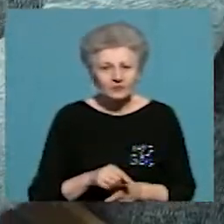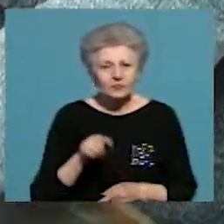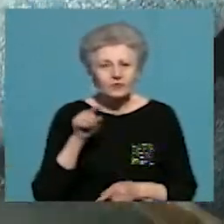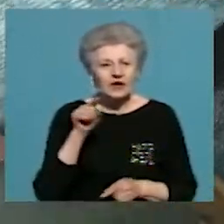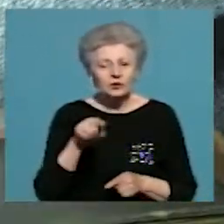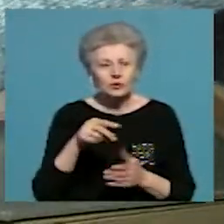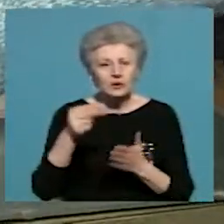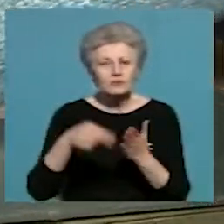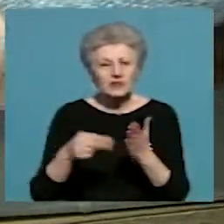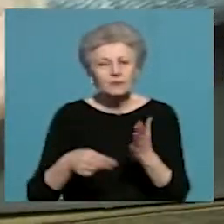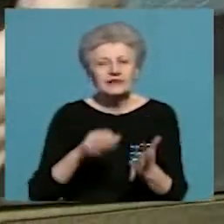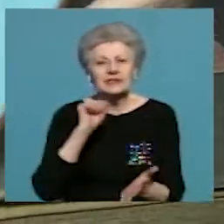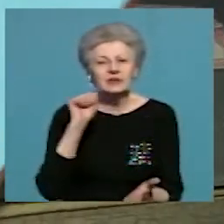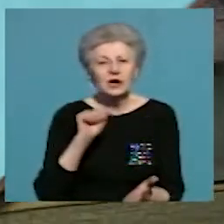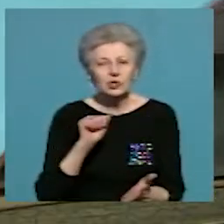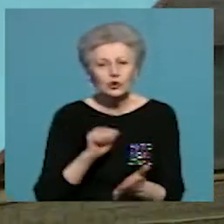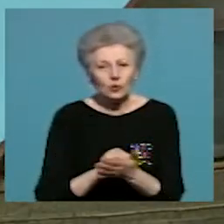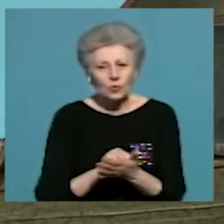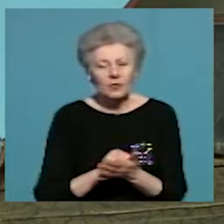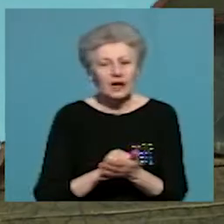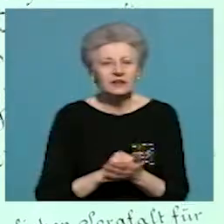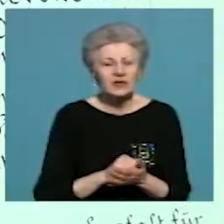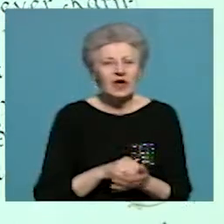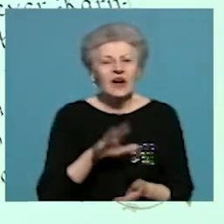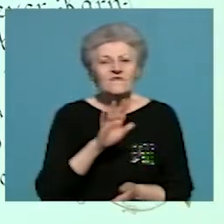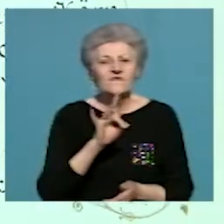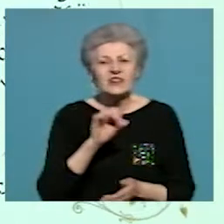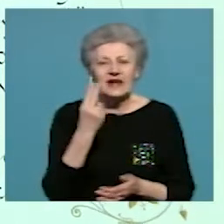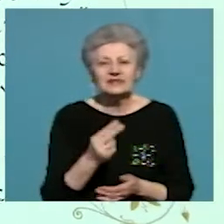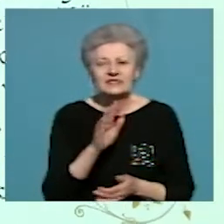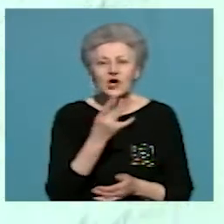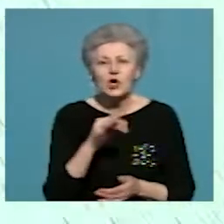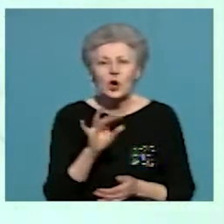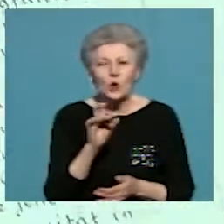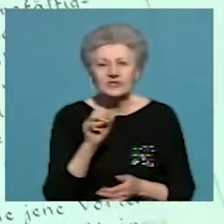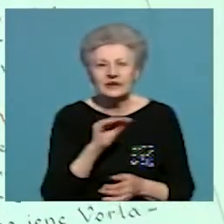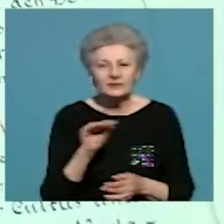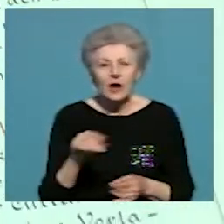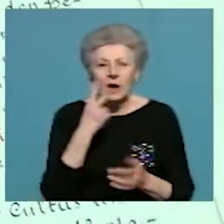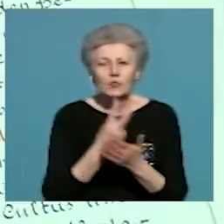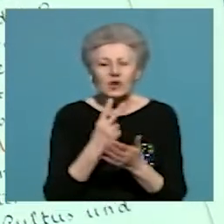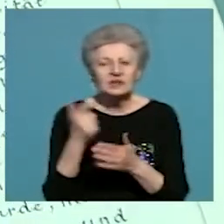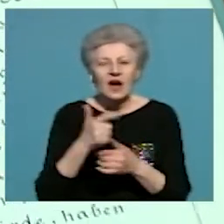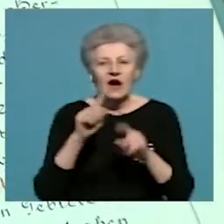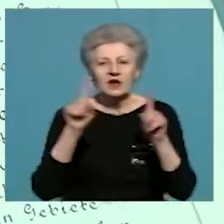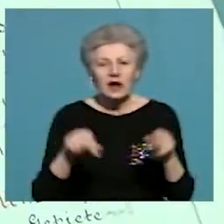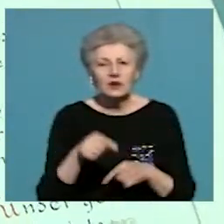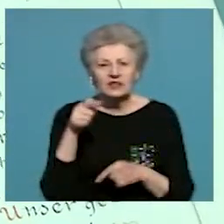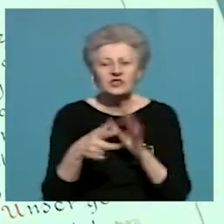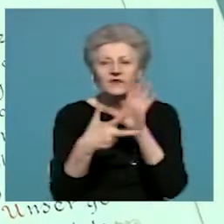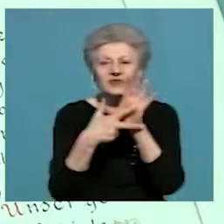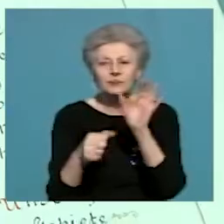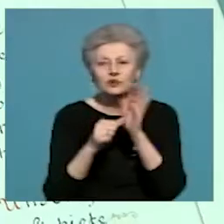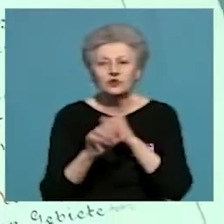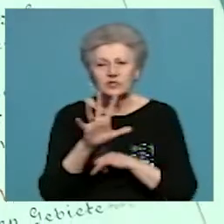підписаний документ Францем Йосипом. Марія Гуцу показує цісарську грамоту 1875 року.